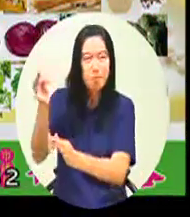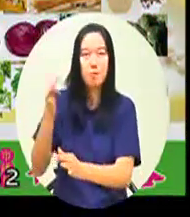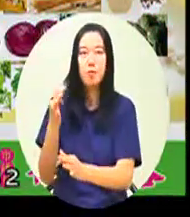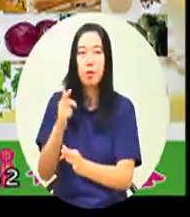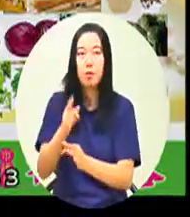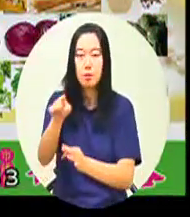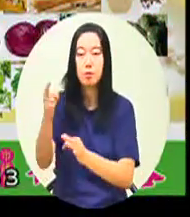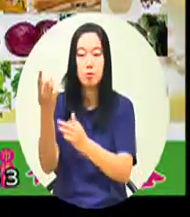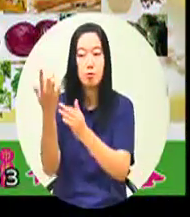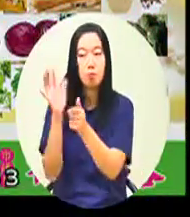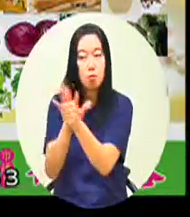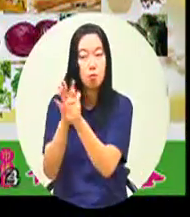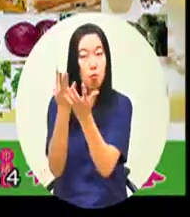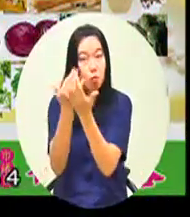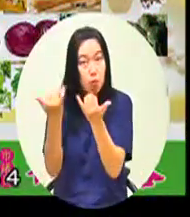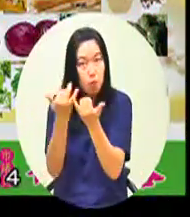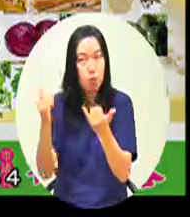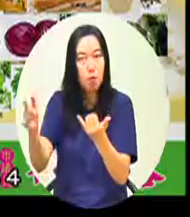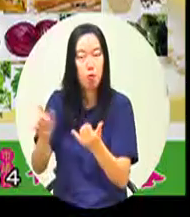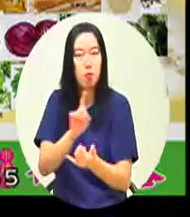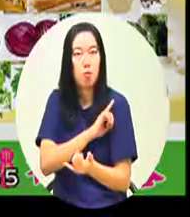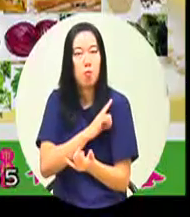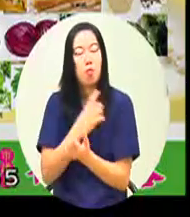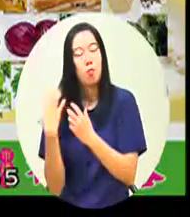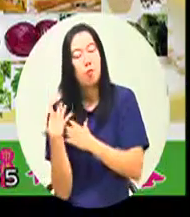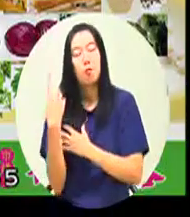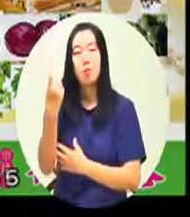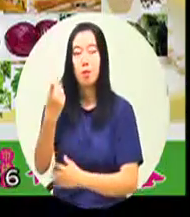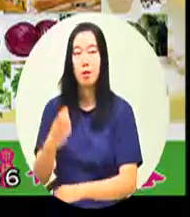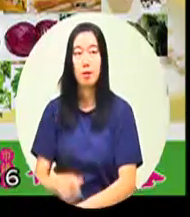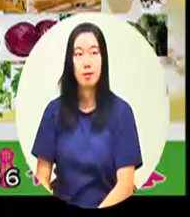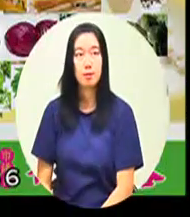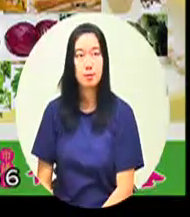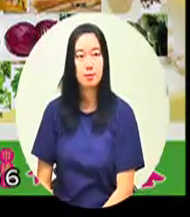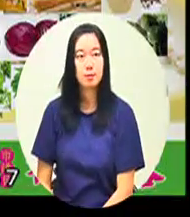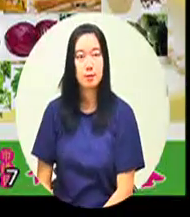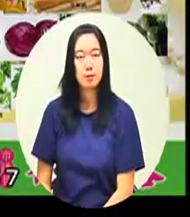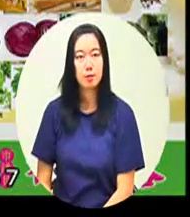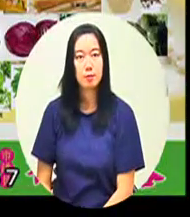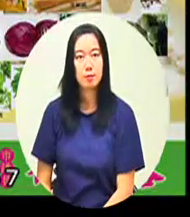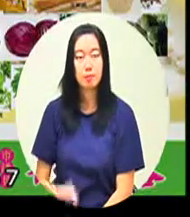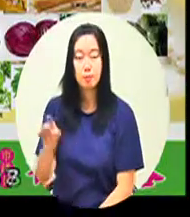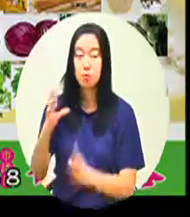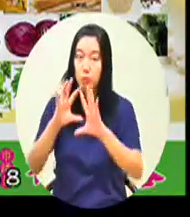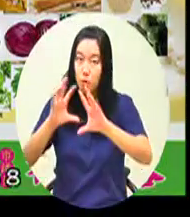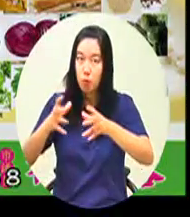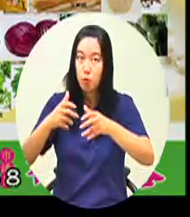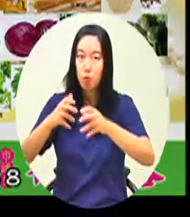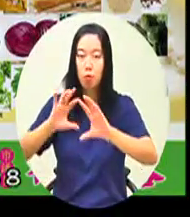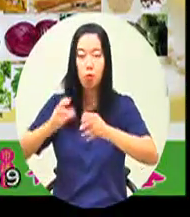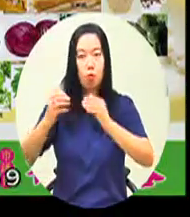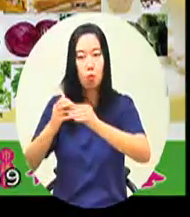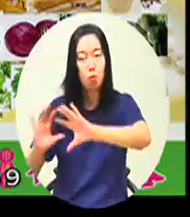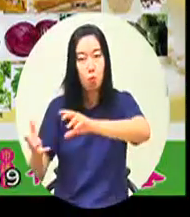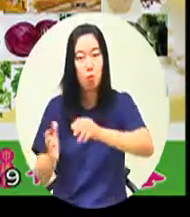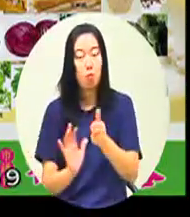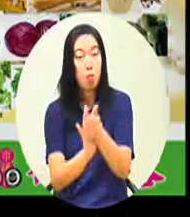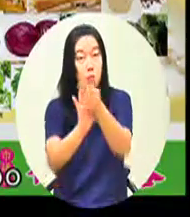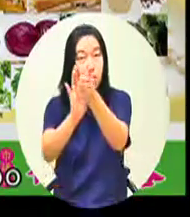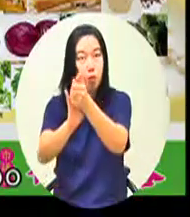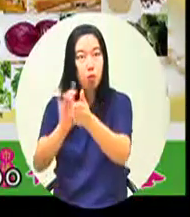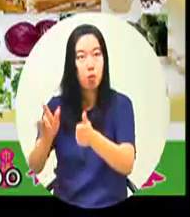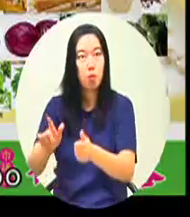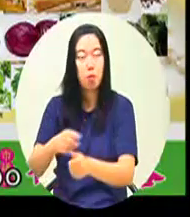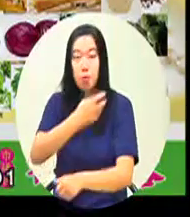学子，他没有办法能够来负荷啊。从这些国家来推动，不难发现，